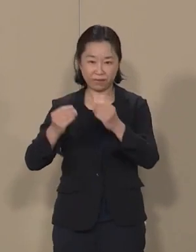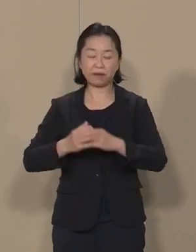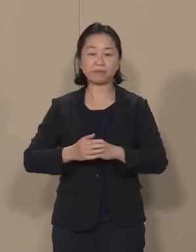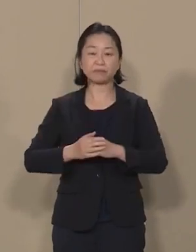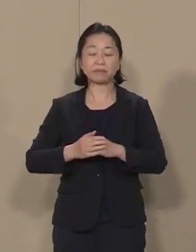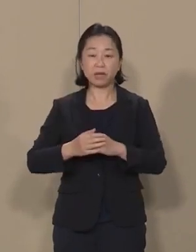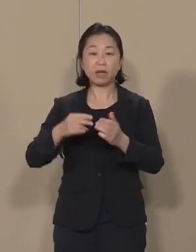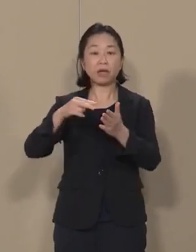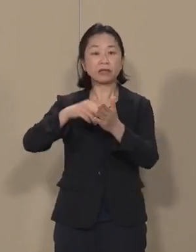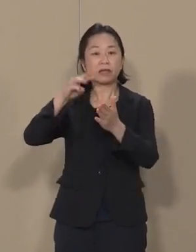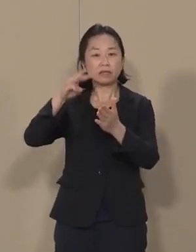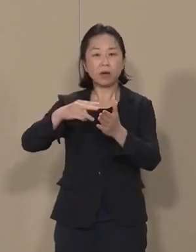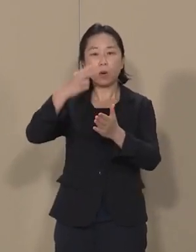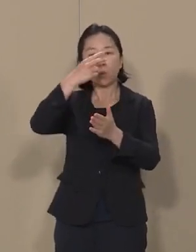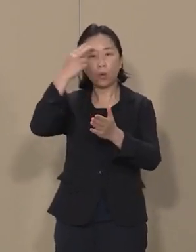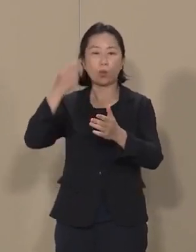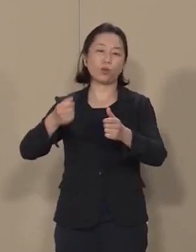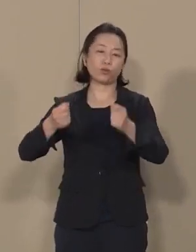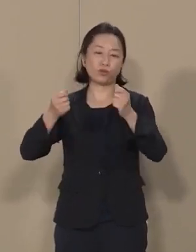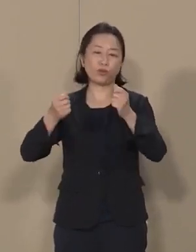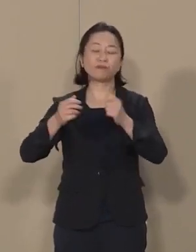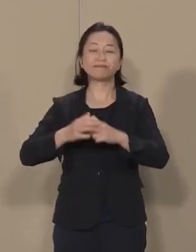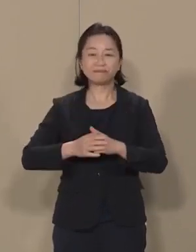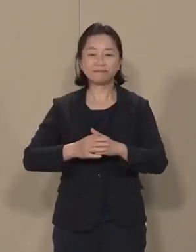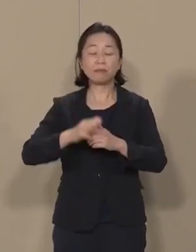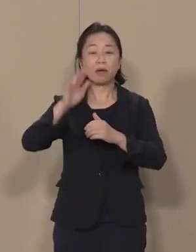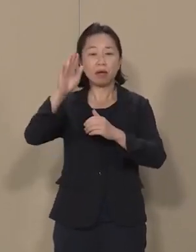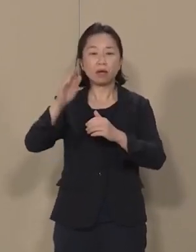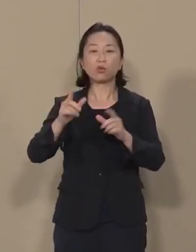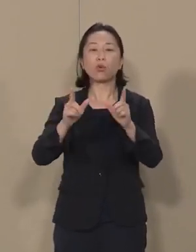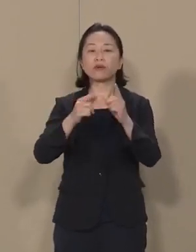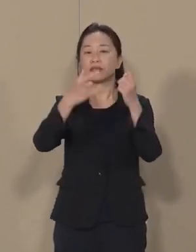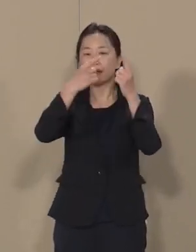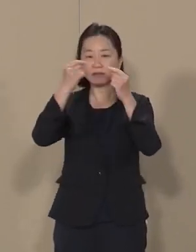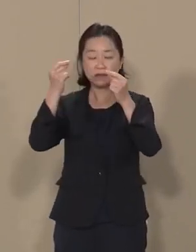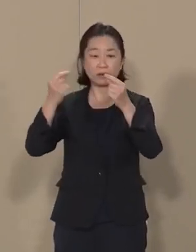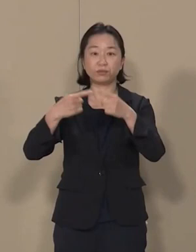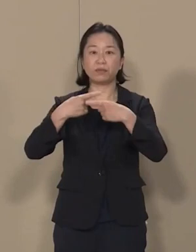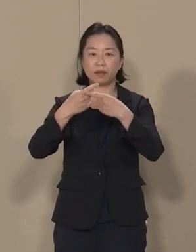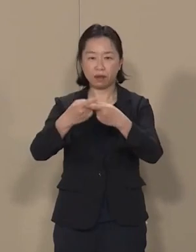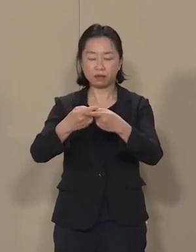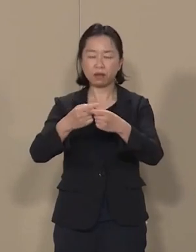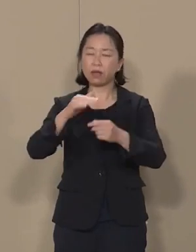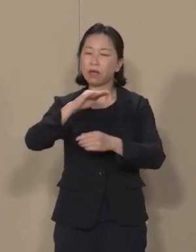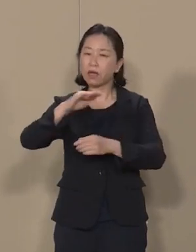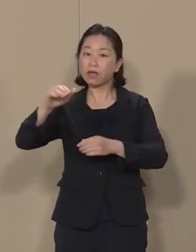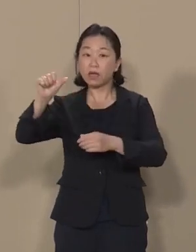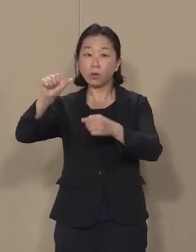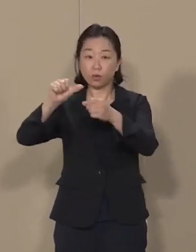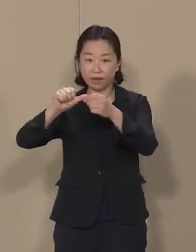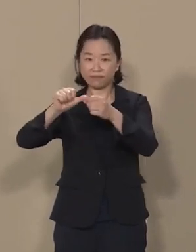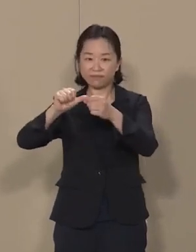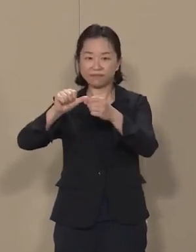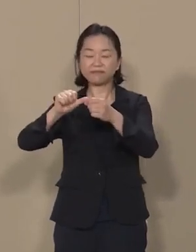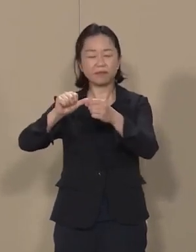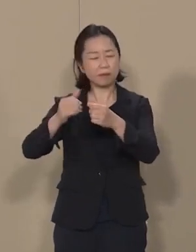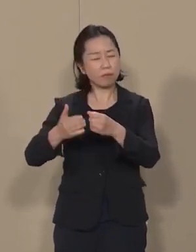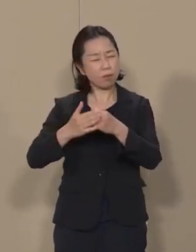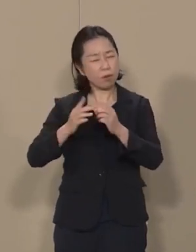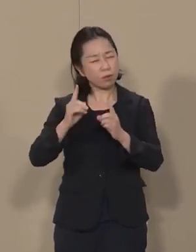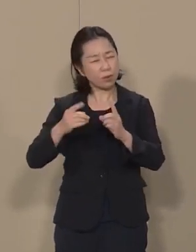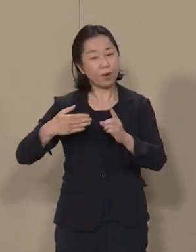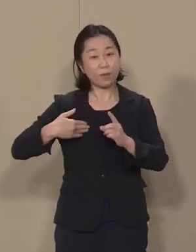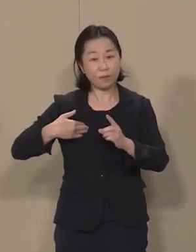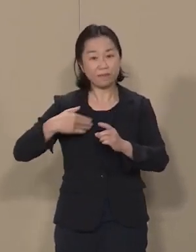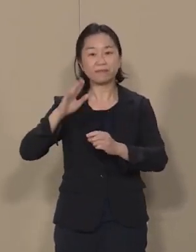東京都立立川高校卒業そして松田大学に進学をしまして平成5年あの役に立ったかどうかは